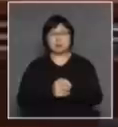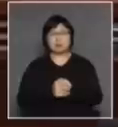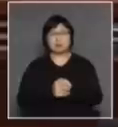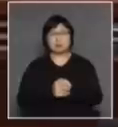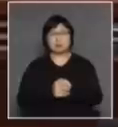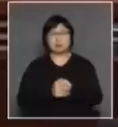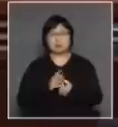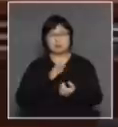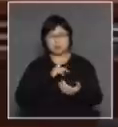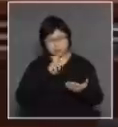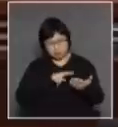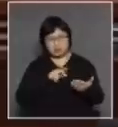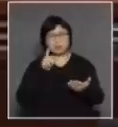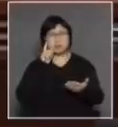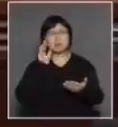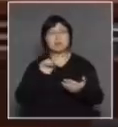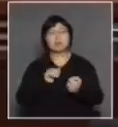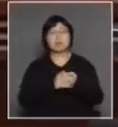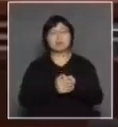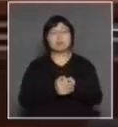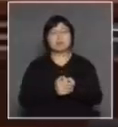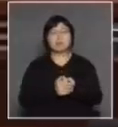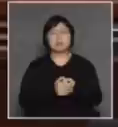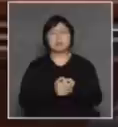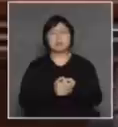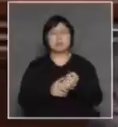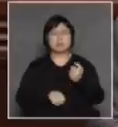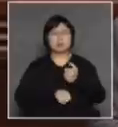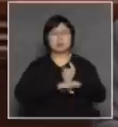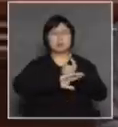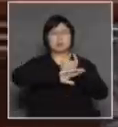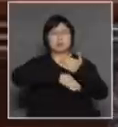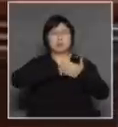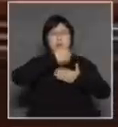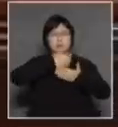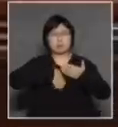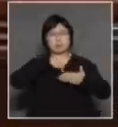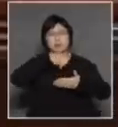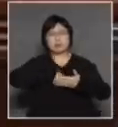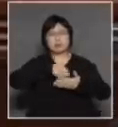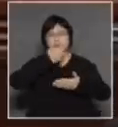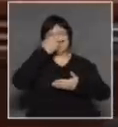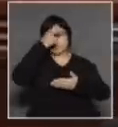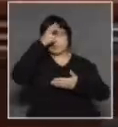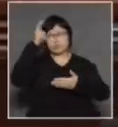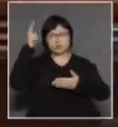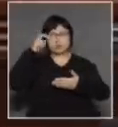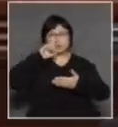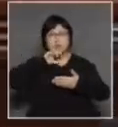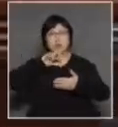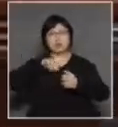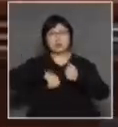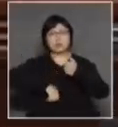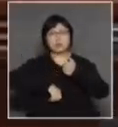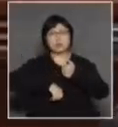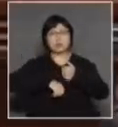況咧，大家可以睇到咧，喺我哋基本法嘅條文之下咧，嗱，特區政府成日都口頭邊都掛住我哋